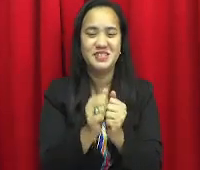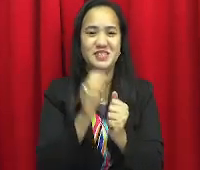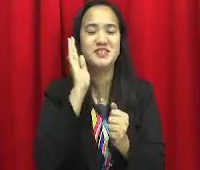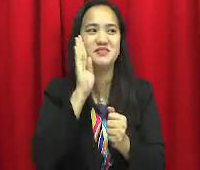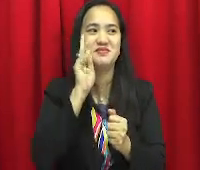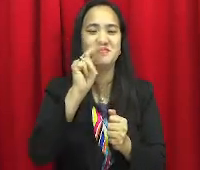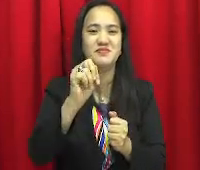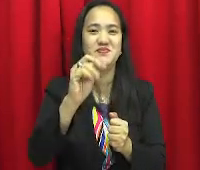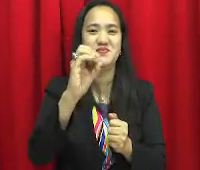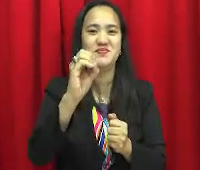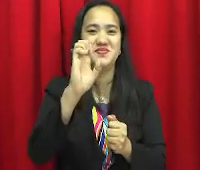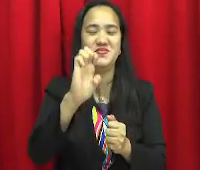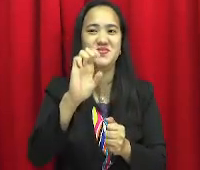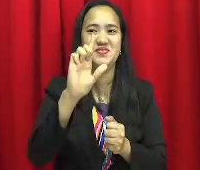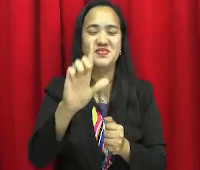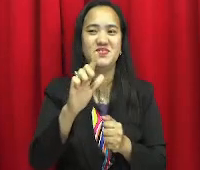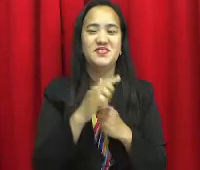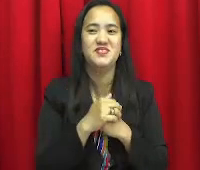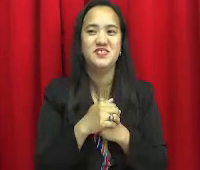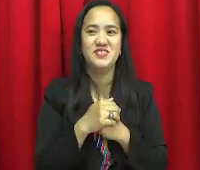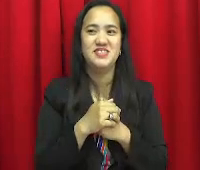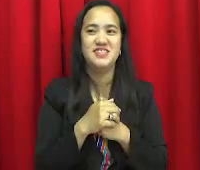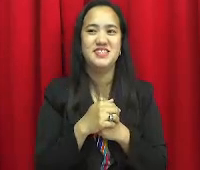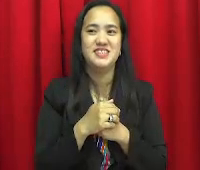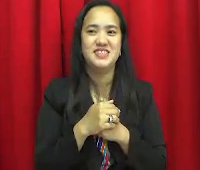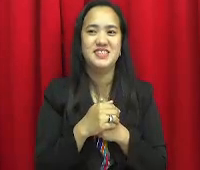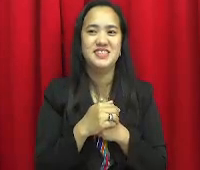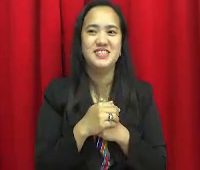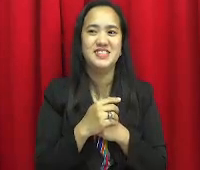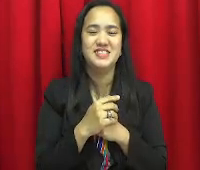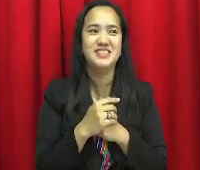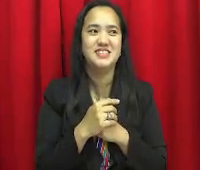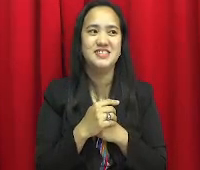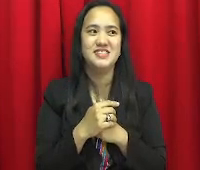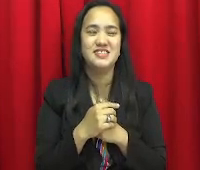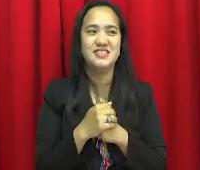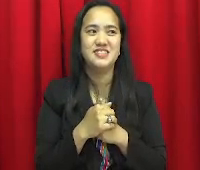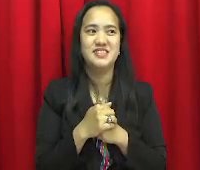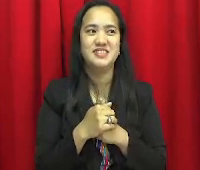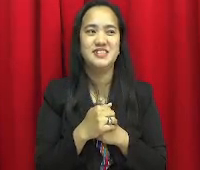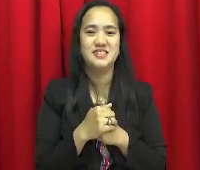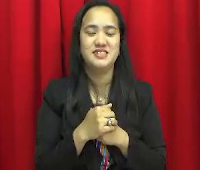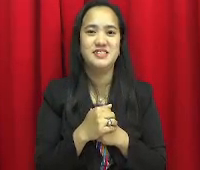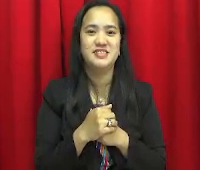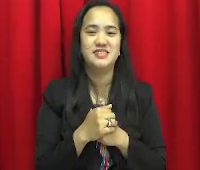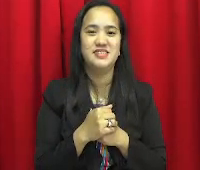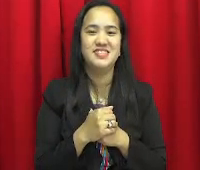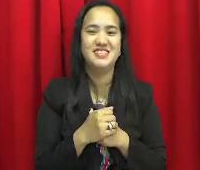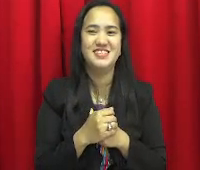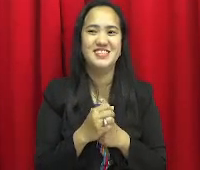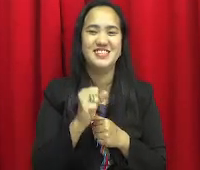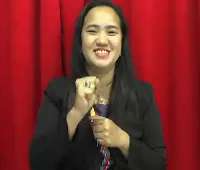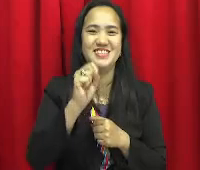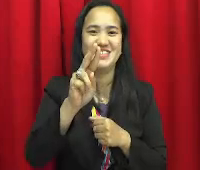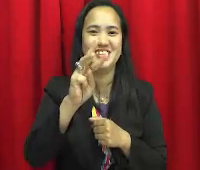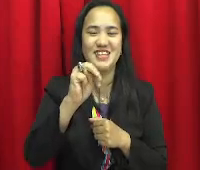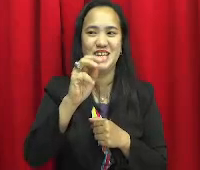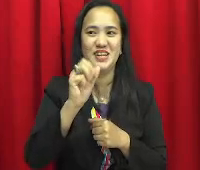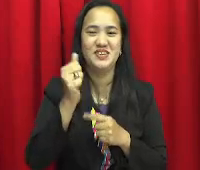May rason. Dapat kinuha ni ano ni Tricia pati yung kay Sir Noel. Pero karami nagsusuma, sumalangit na.